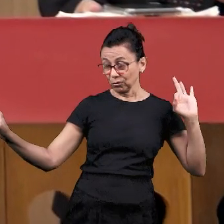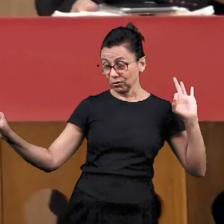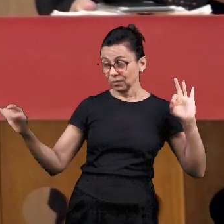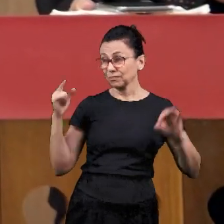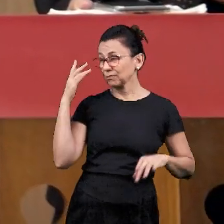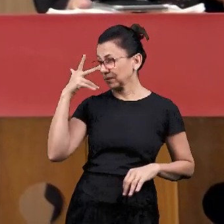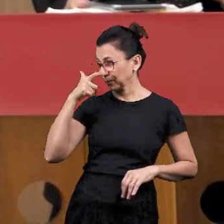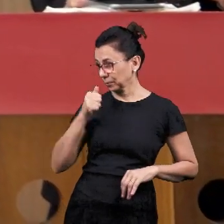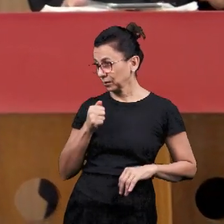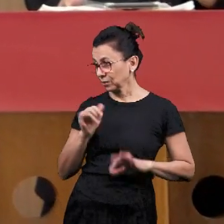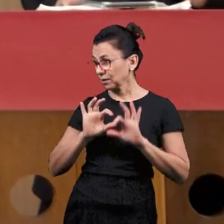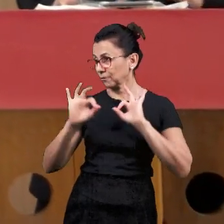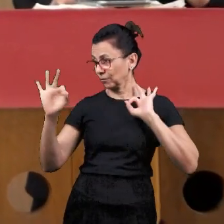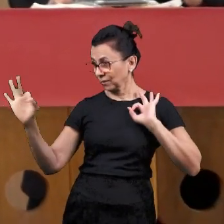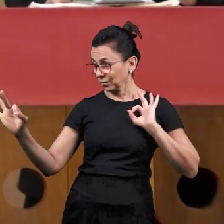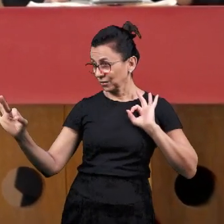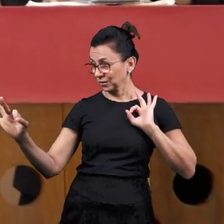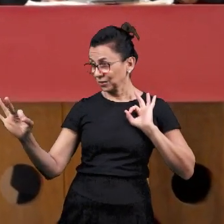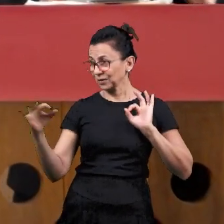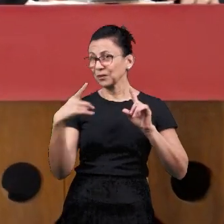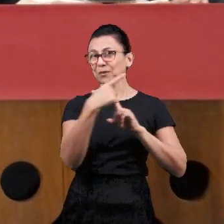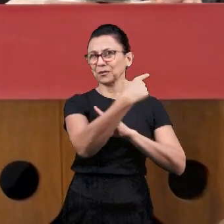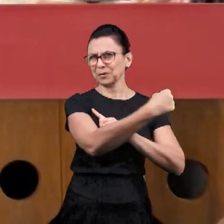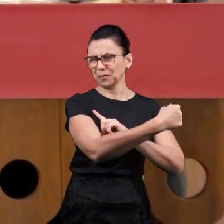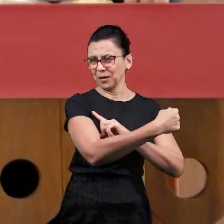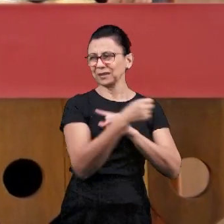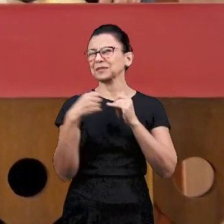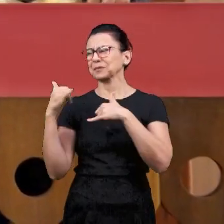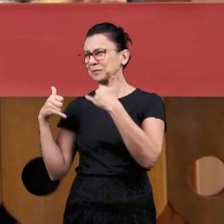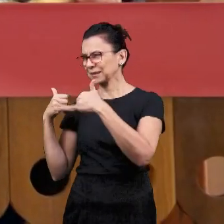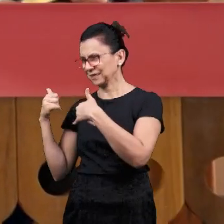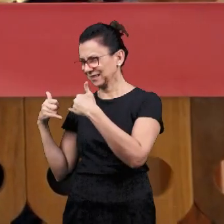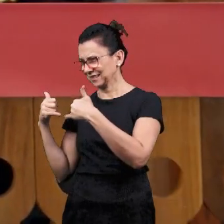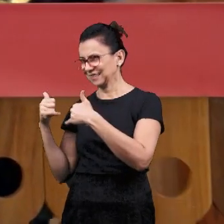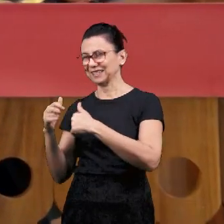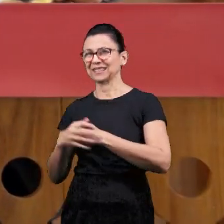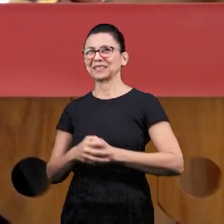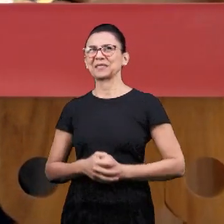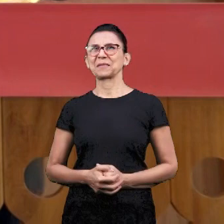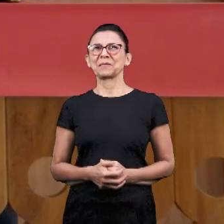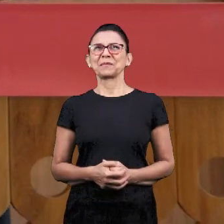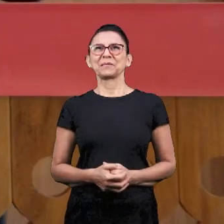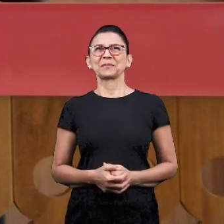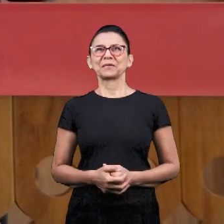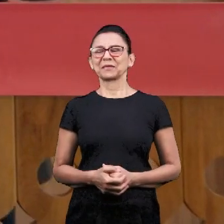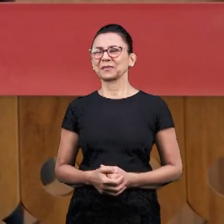é só éloigné de moi, parce que tu es très jolie, mais éloigne-toi de moi.